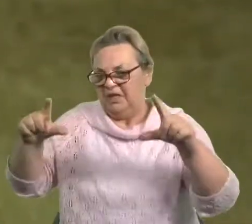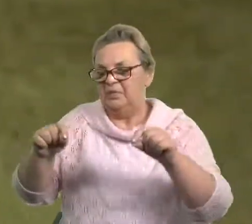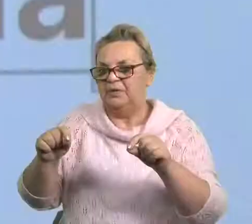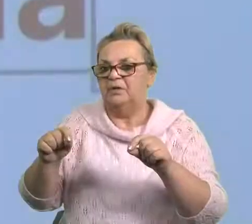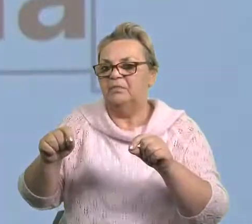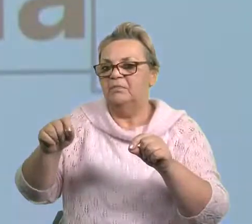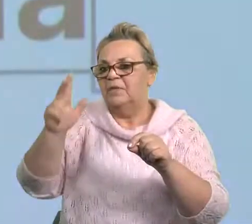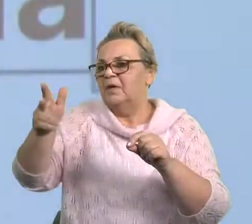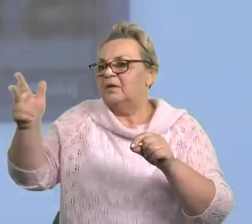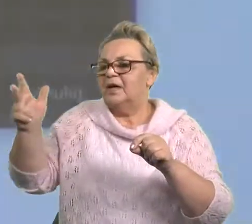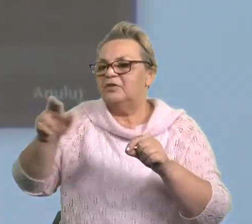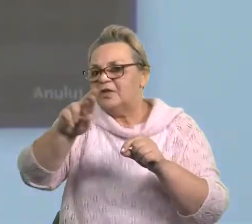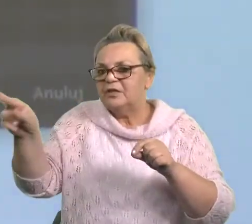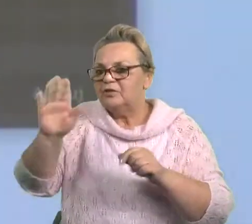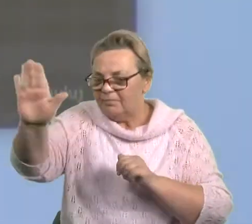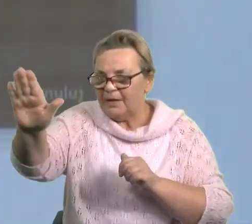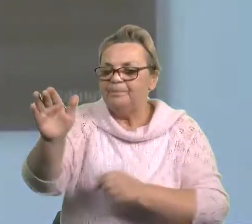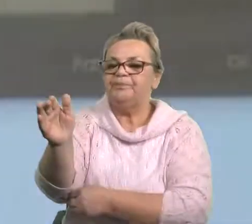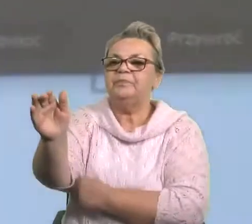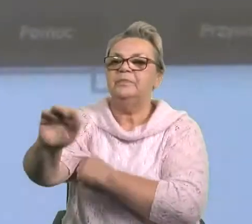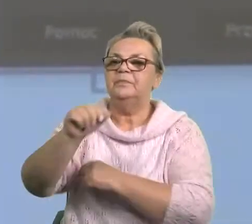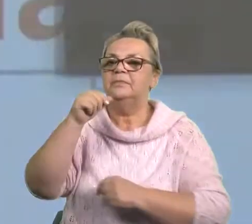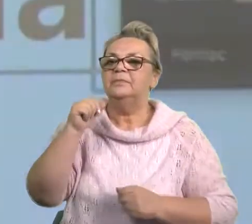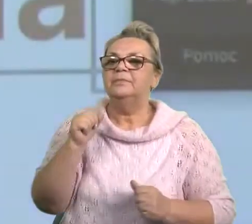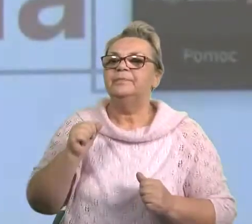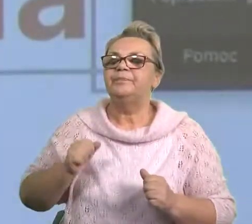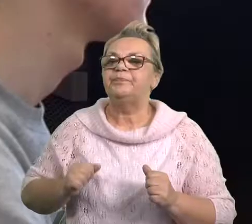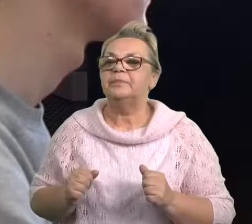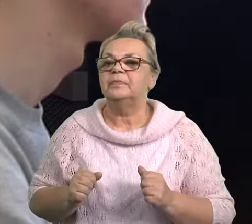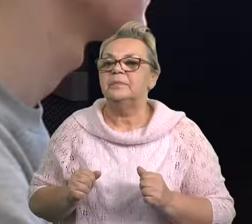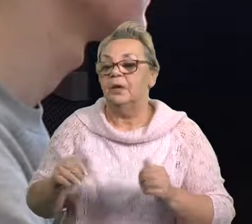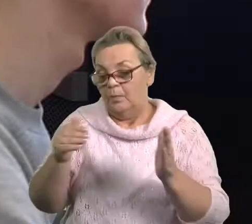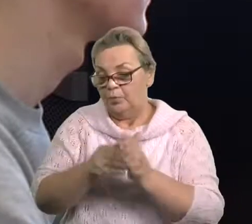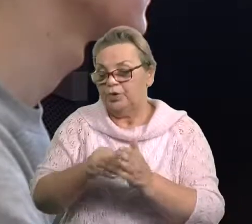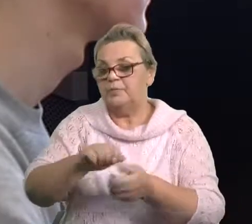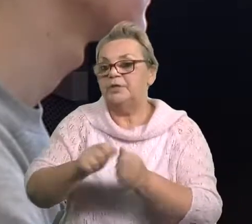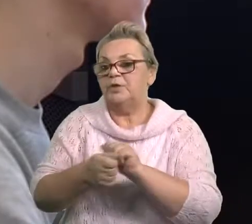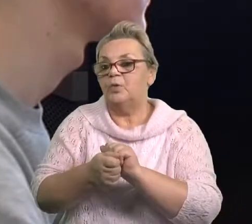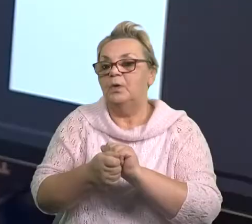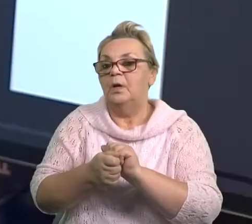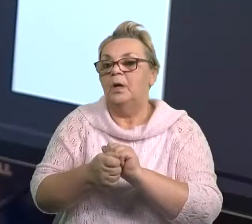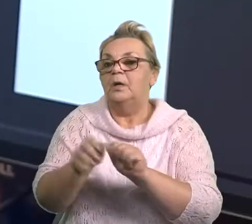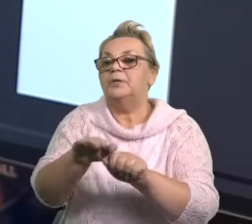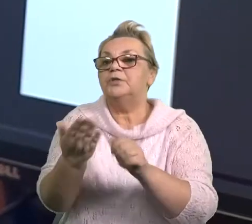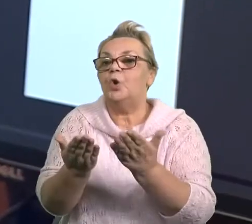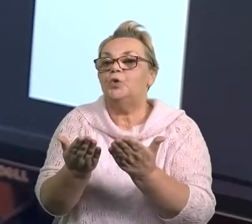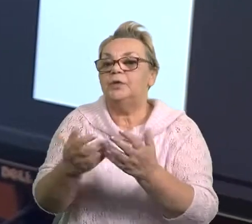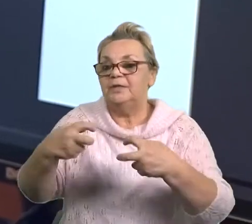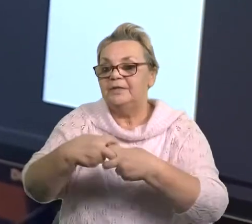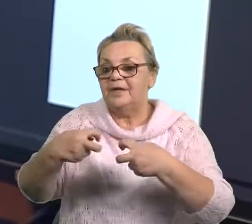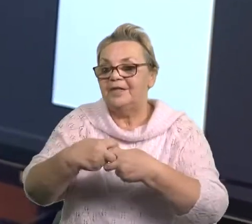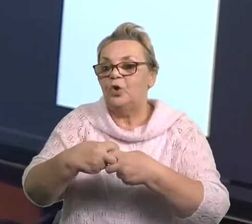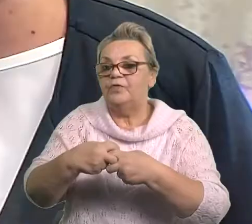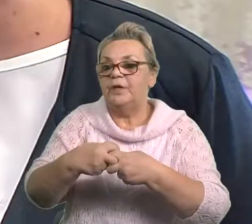bez jakiegoś tam napisu, czy również potrzebne są strony, taki design stron internetowych, a